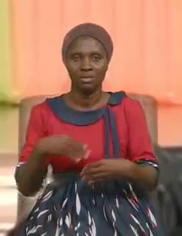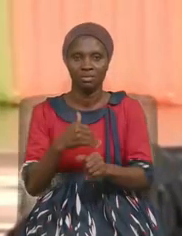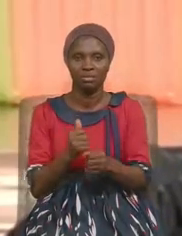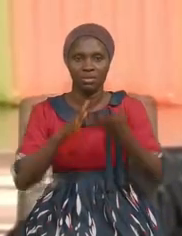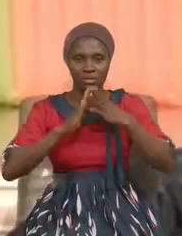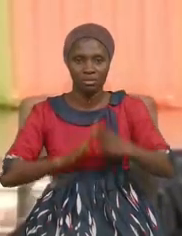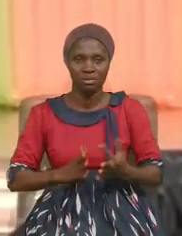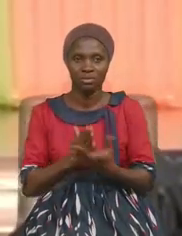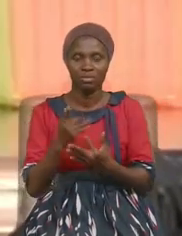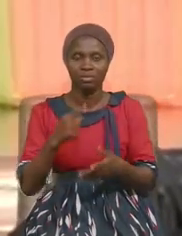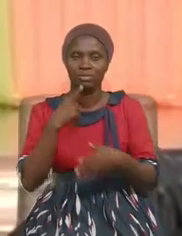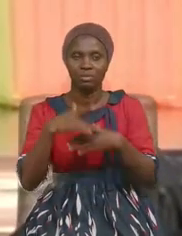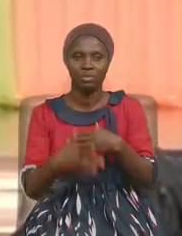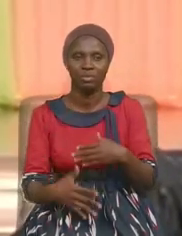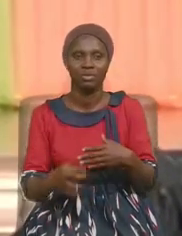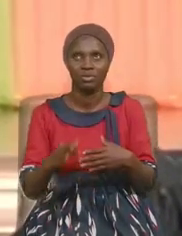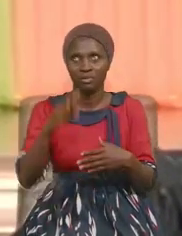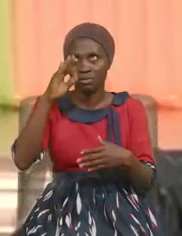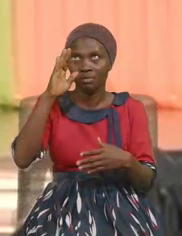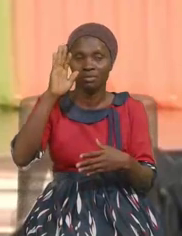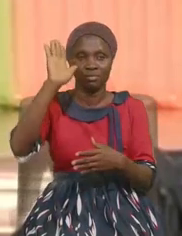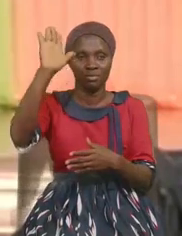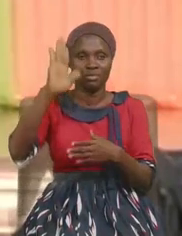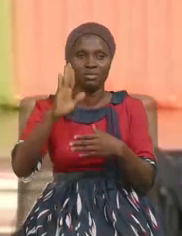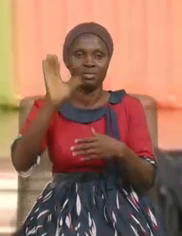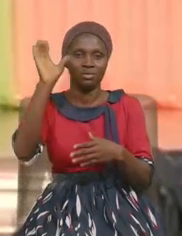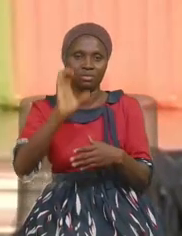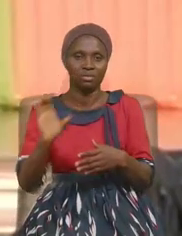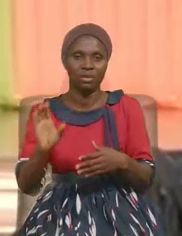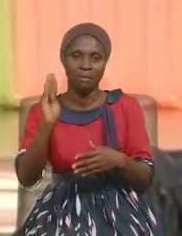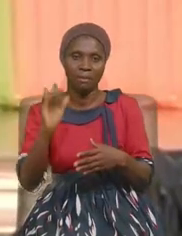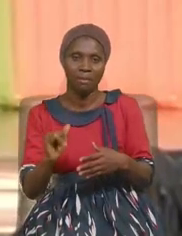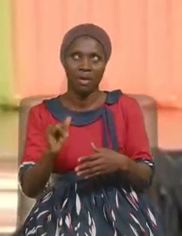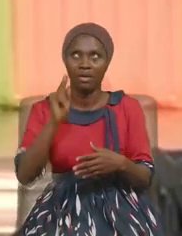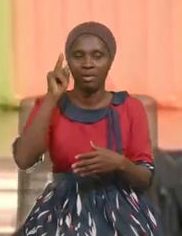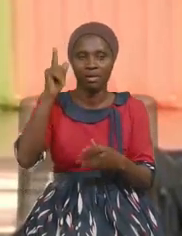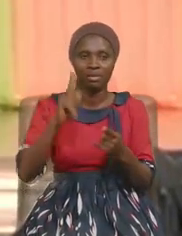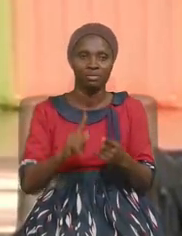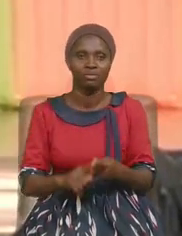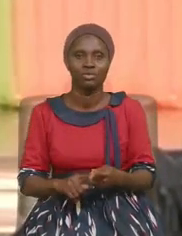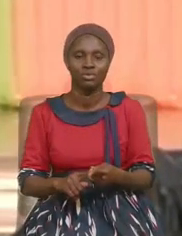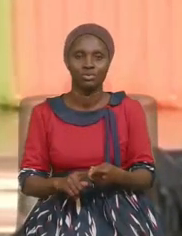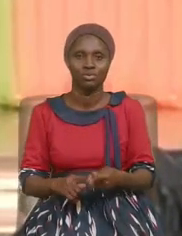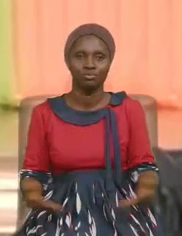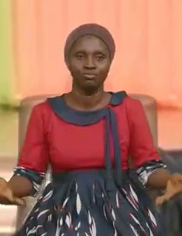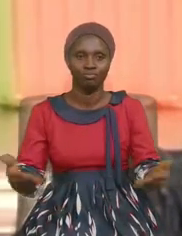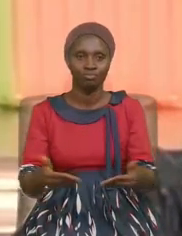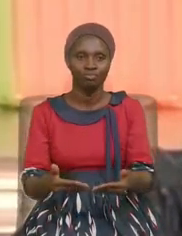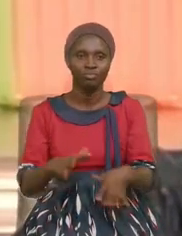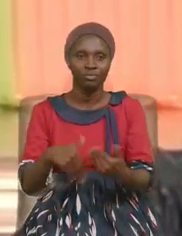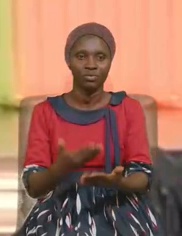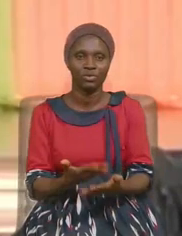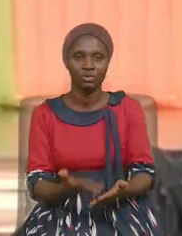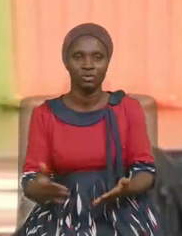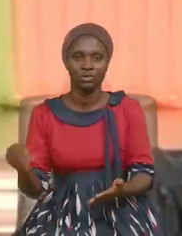Il a voulu par lui réconcilier tout avec lui-même, tant ce qui est sur la terre que ce qui est dans les cieux, en faisant la paix par